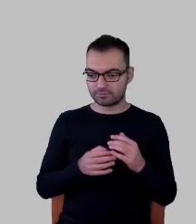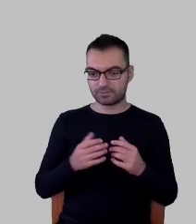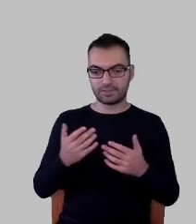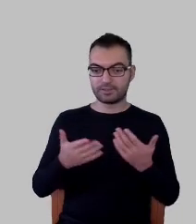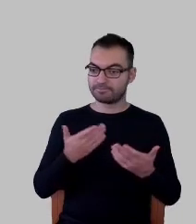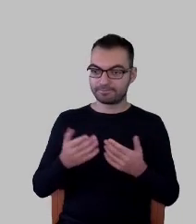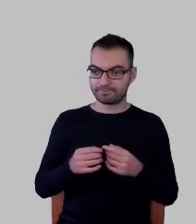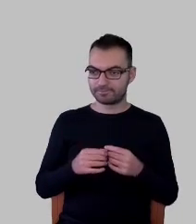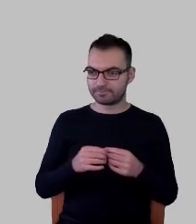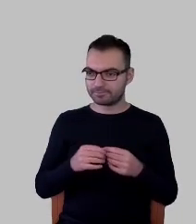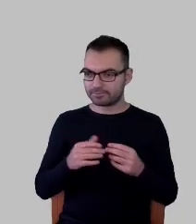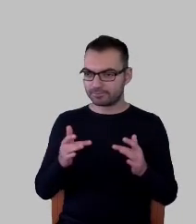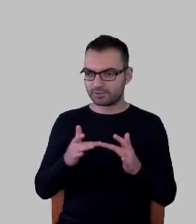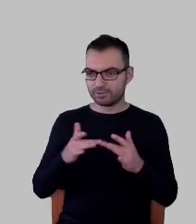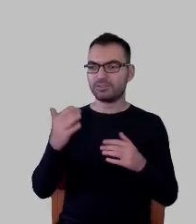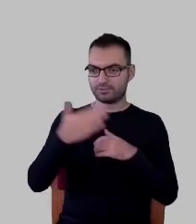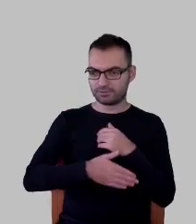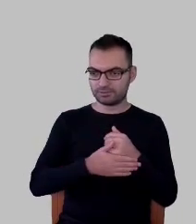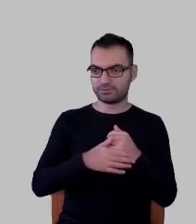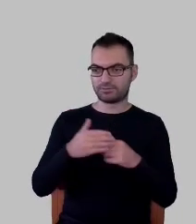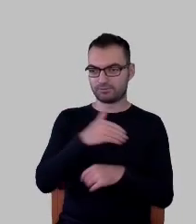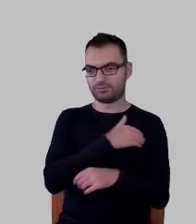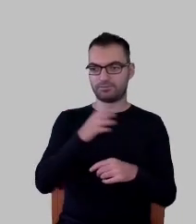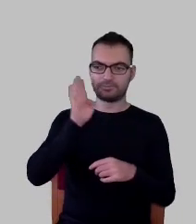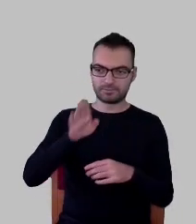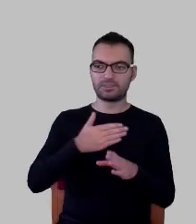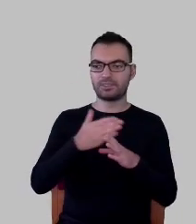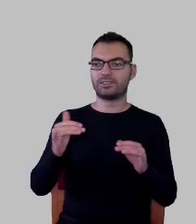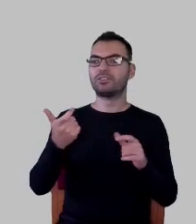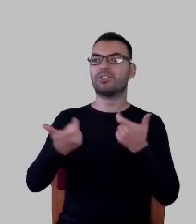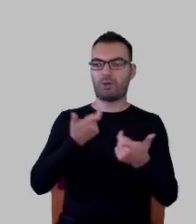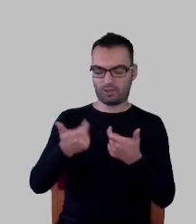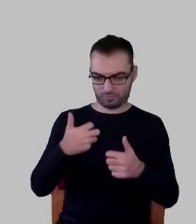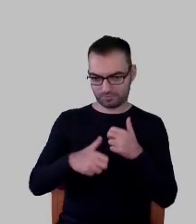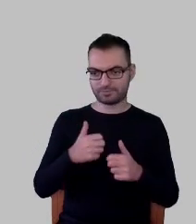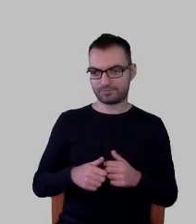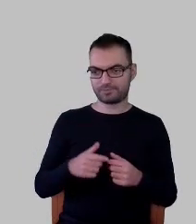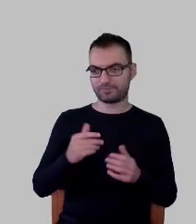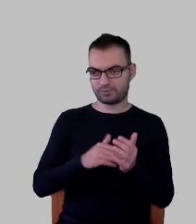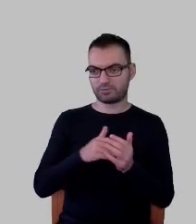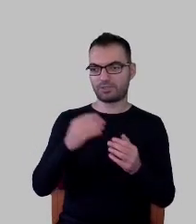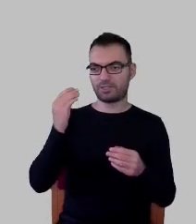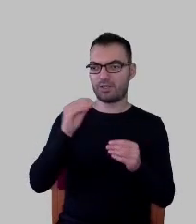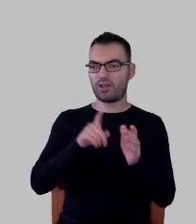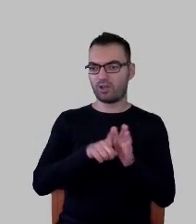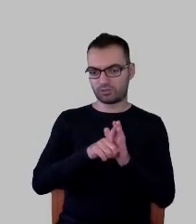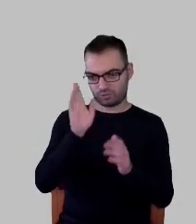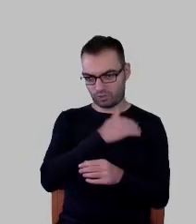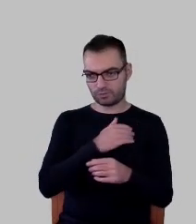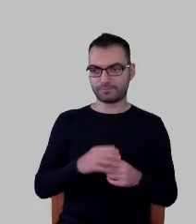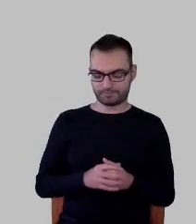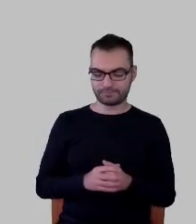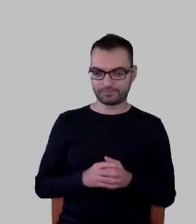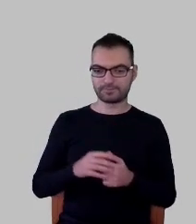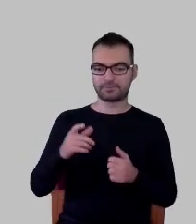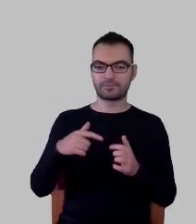psychologiczno-pedagogicznej. Tutaj ten czas został określony. Orzeczenie o potrzebie kształcenia specjalnego, o potrzebie zajęć